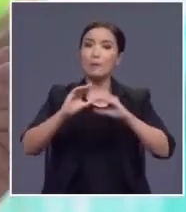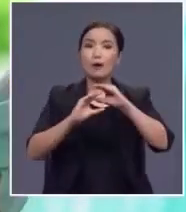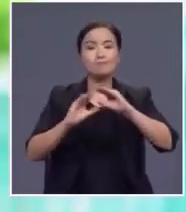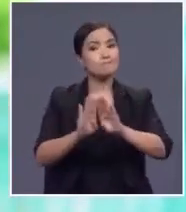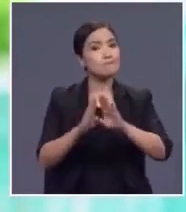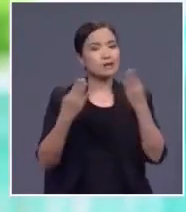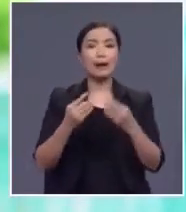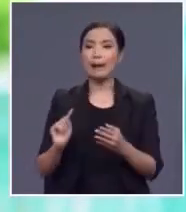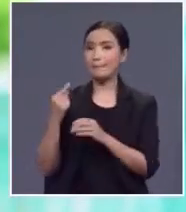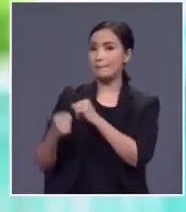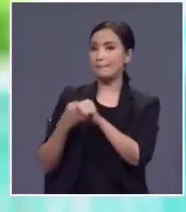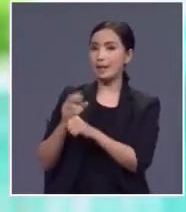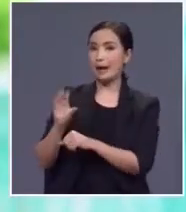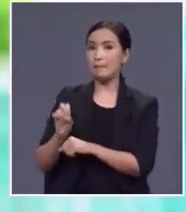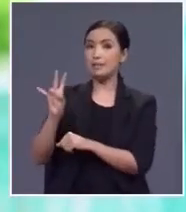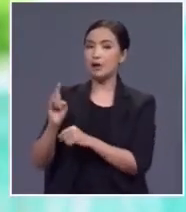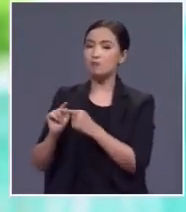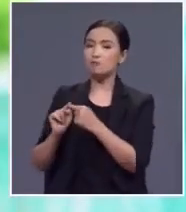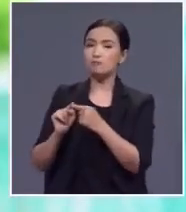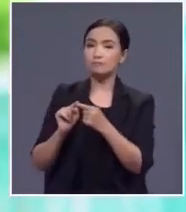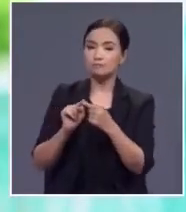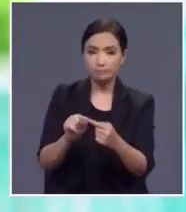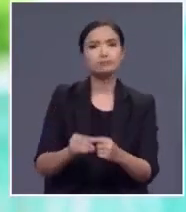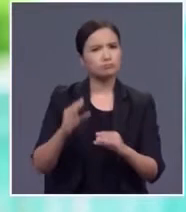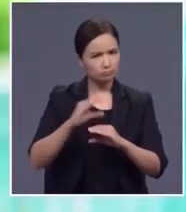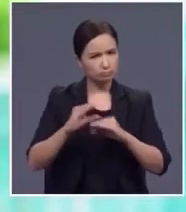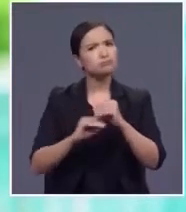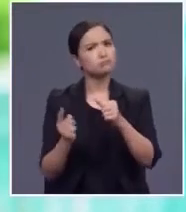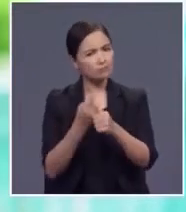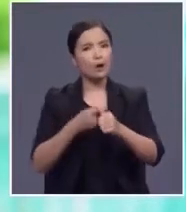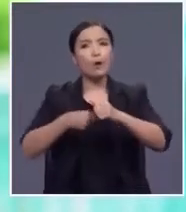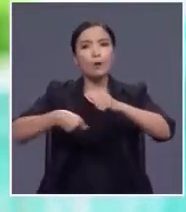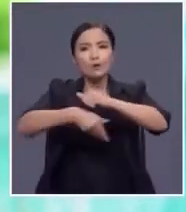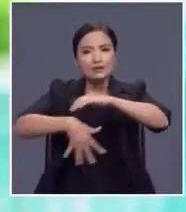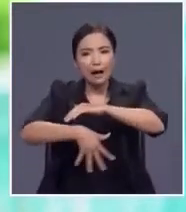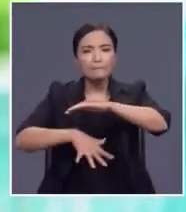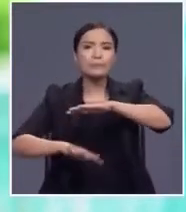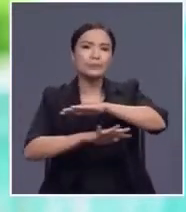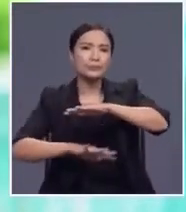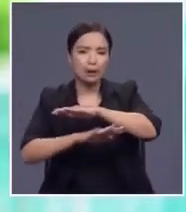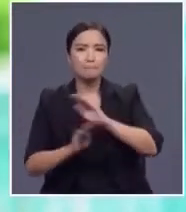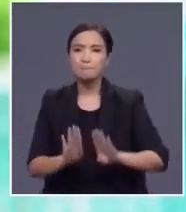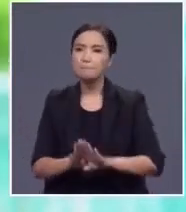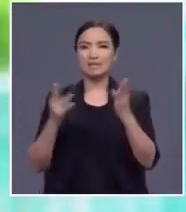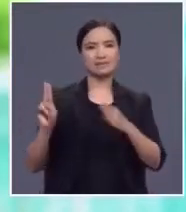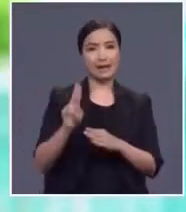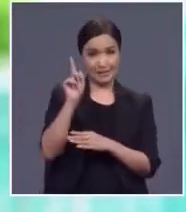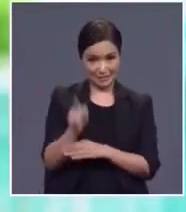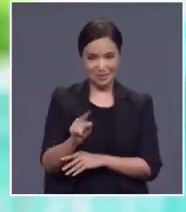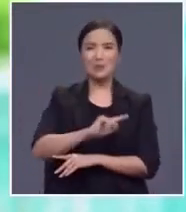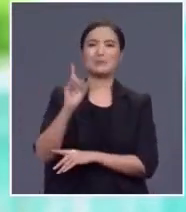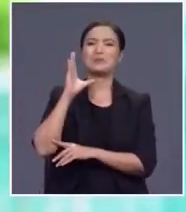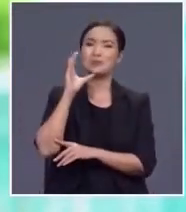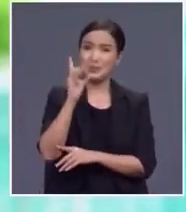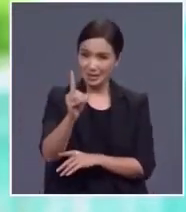ต่ปี57ที่รัฐบาลนี้มาเป็นโครงการแรกที่เป็นโครงสร้างพื้นฐานจะเปิดตัวการใช้งานในวันพรุ่งนี ้ พร้อมการส่งมอบเน็ต